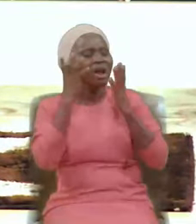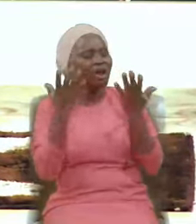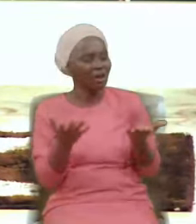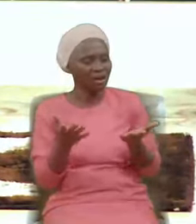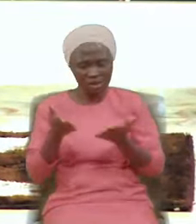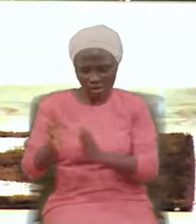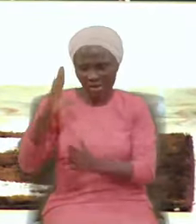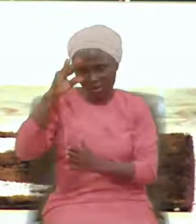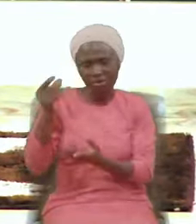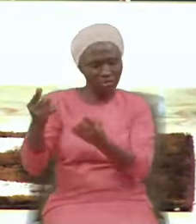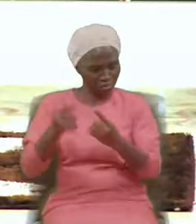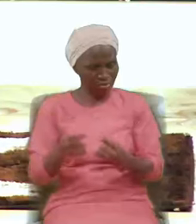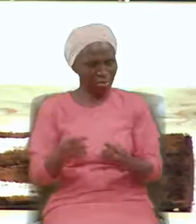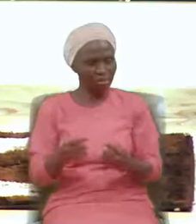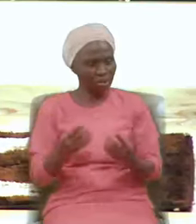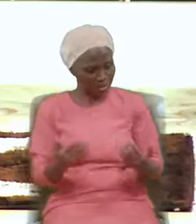Laisse-le venir à moi,